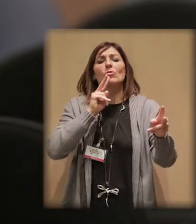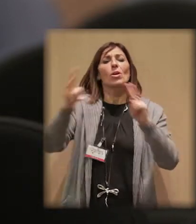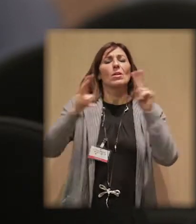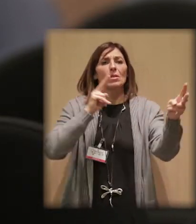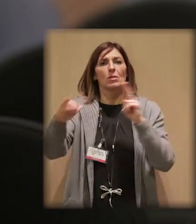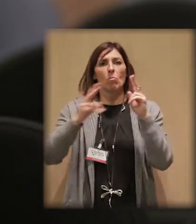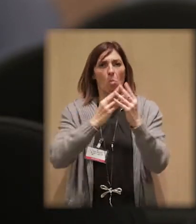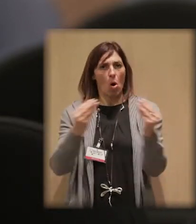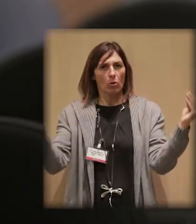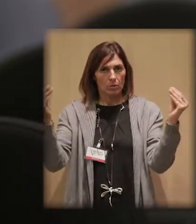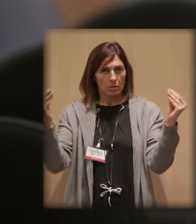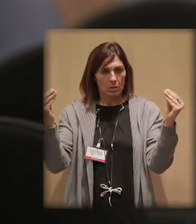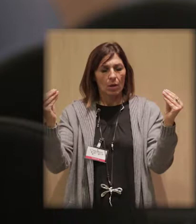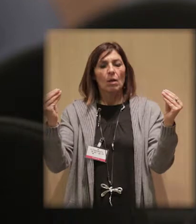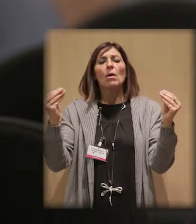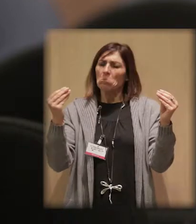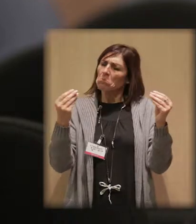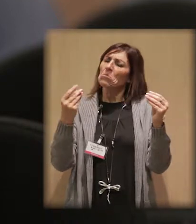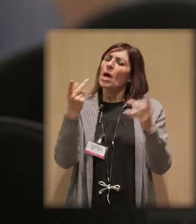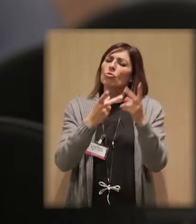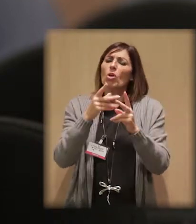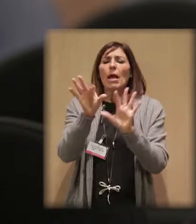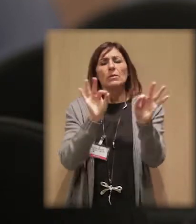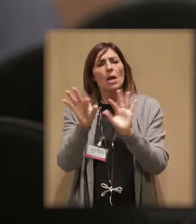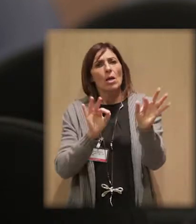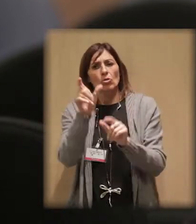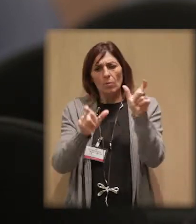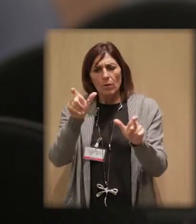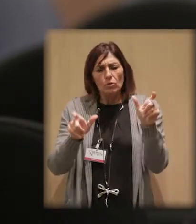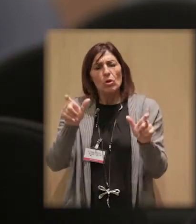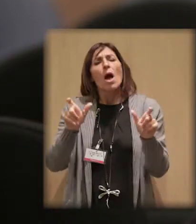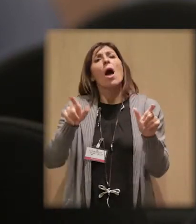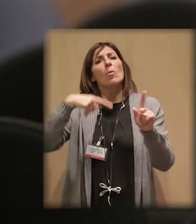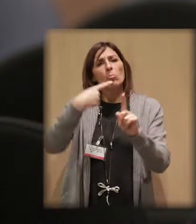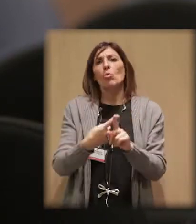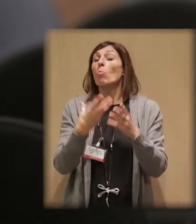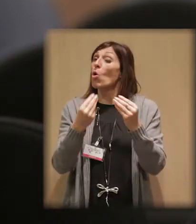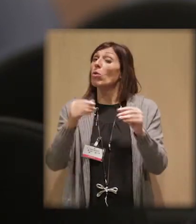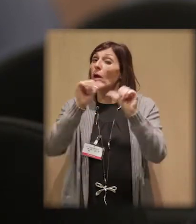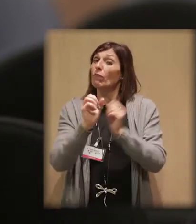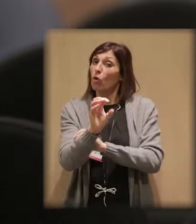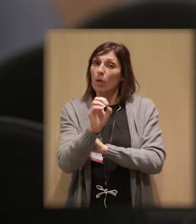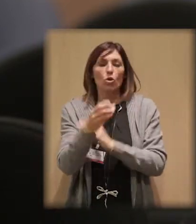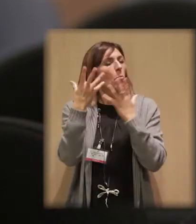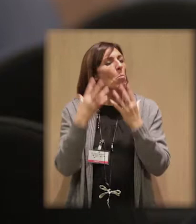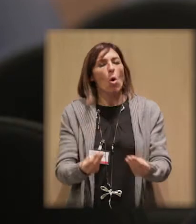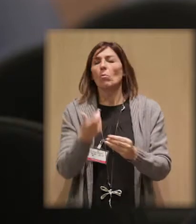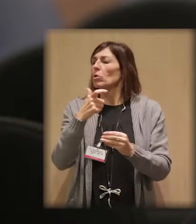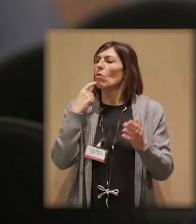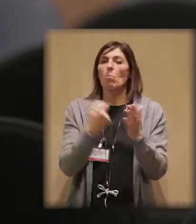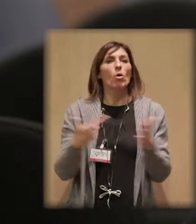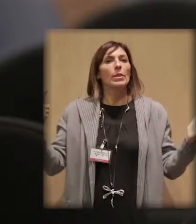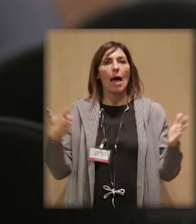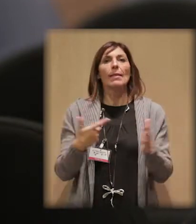molteplici risposte, quindi sì, ricerca e selezione di personale, ma anche formazione, molta formazione perché è